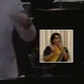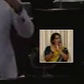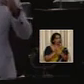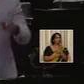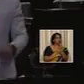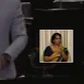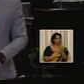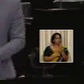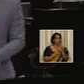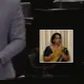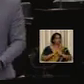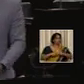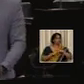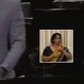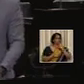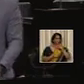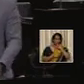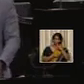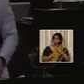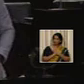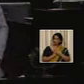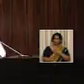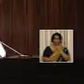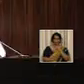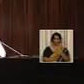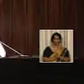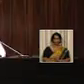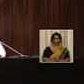तीन महिला इलिम बोम गौरव